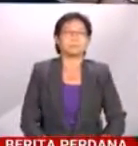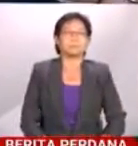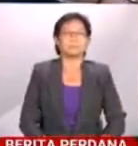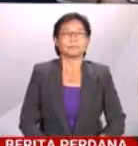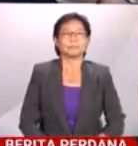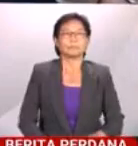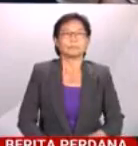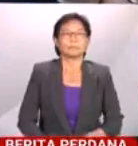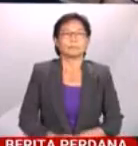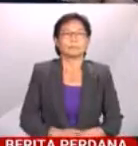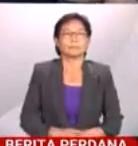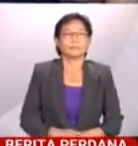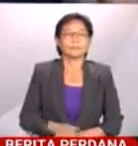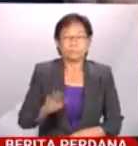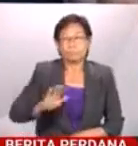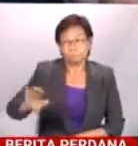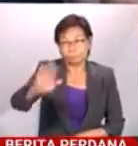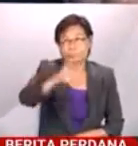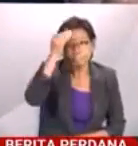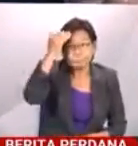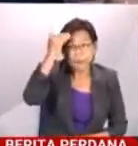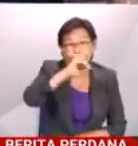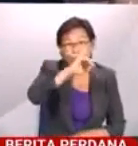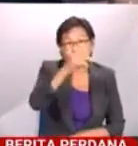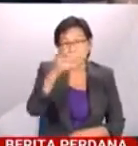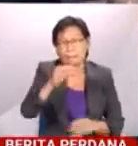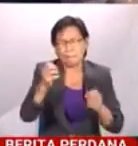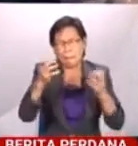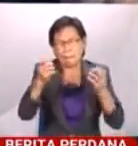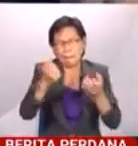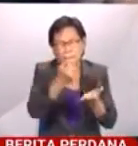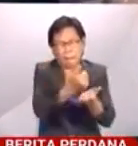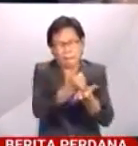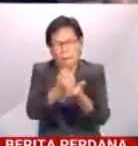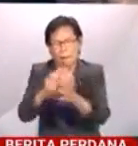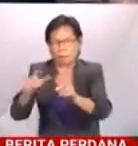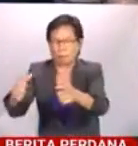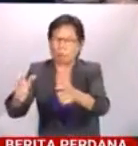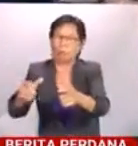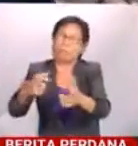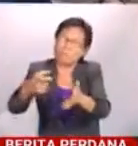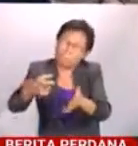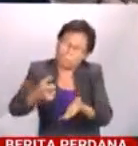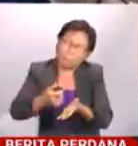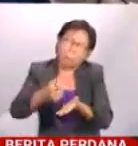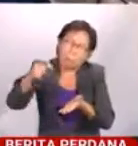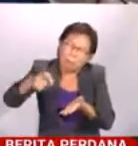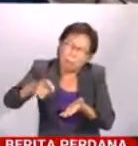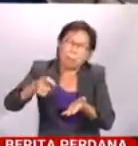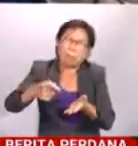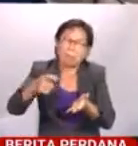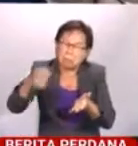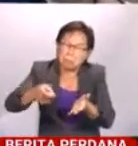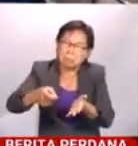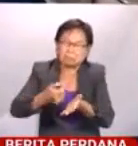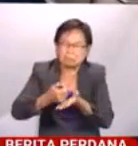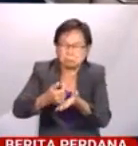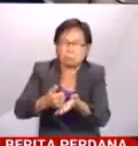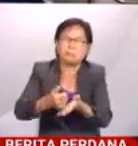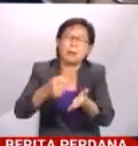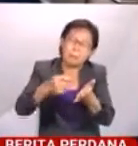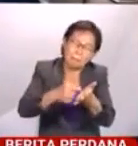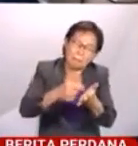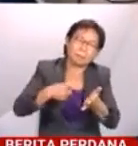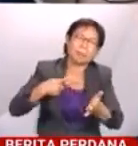Kita tahu yang JKM memang banyak memberi bantuan kepada golongan yang memerlukan, tetapi ada kalanya kita